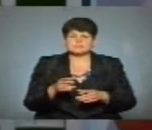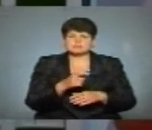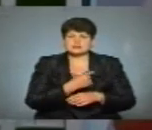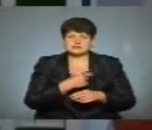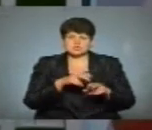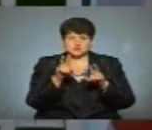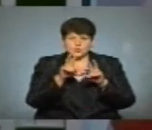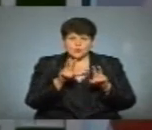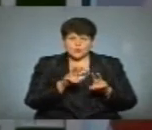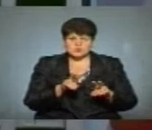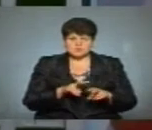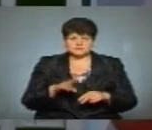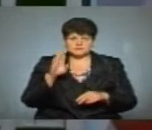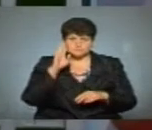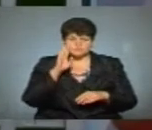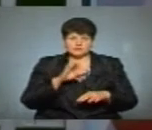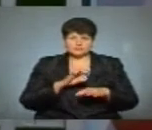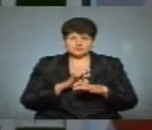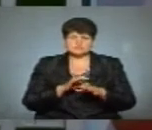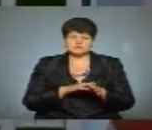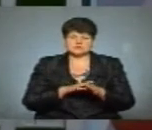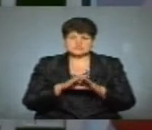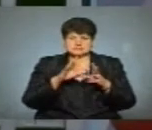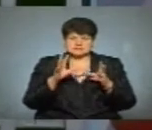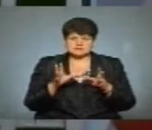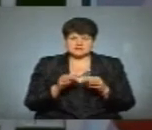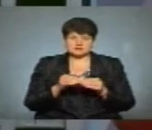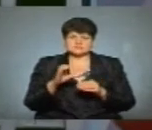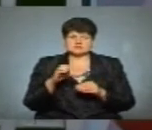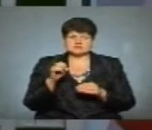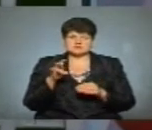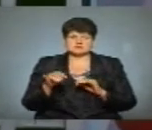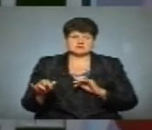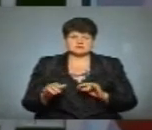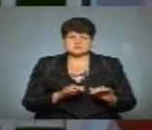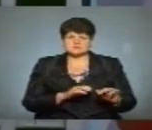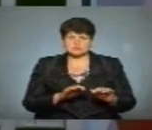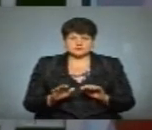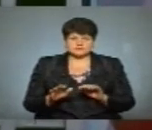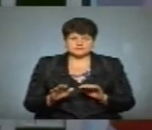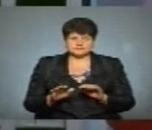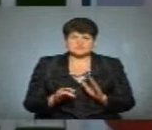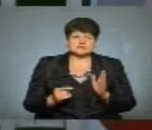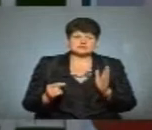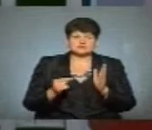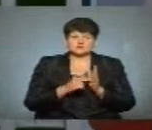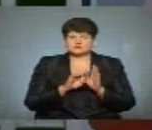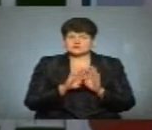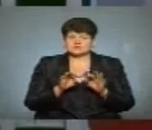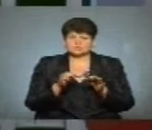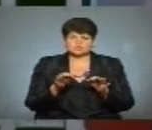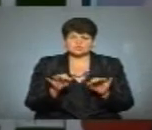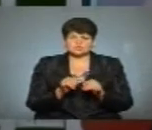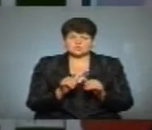огляди призовників проводяться із дотриманням загальних санітарно-епідеміологічних заходів. З метою недопущення